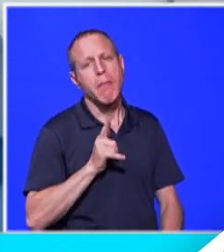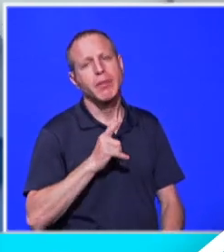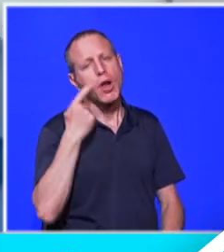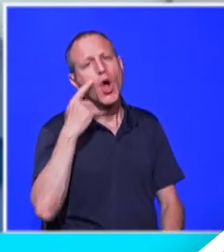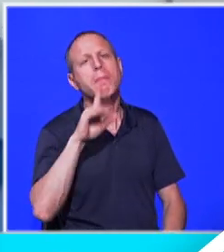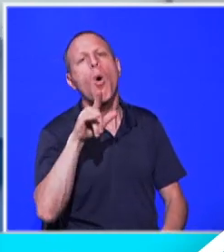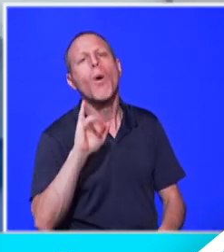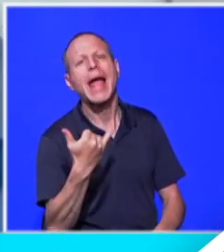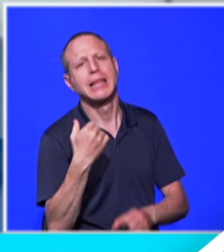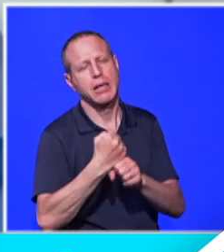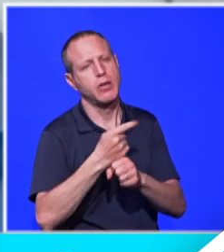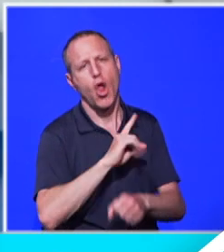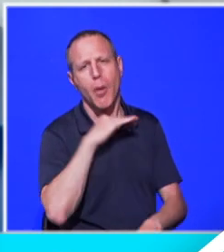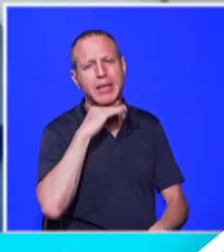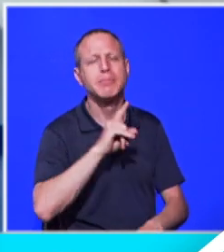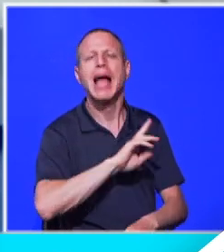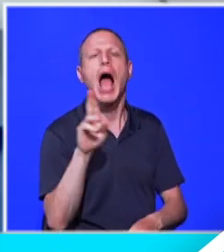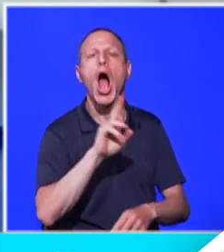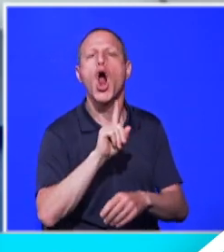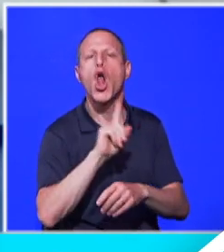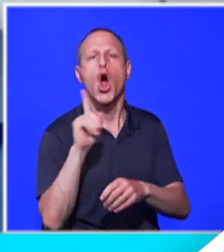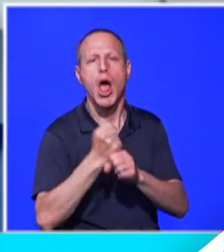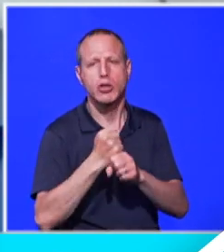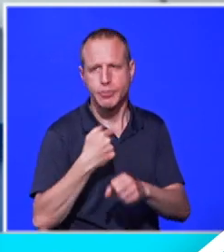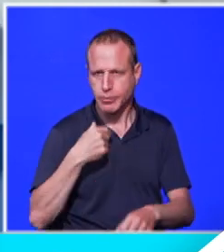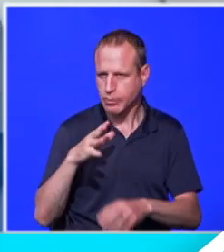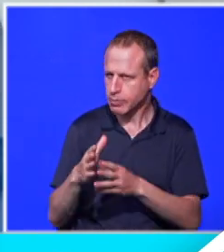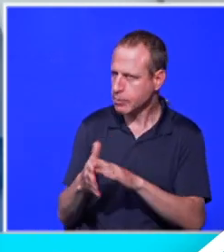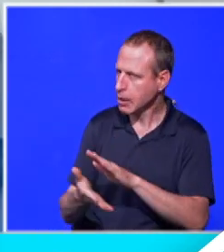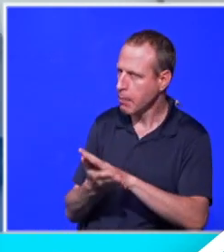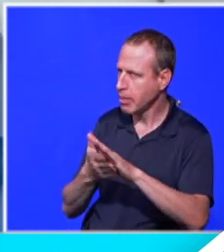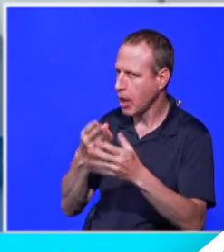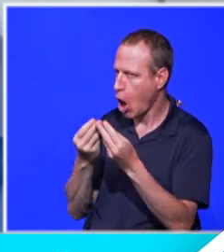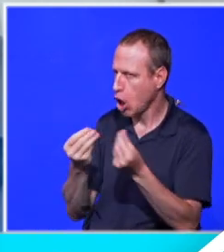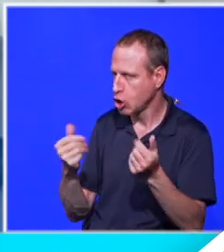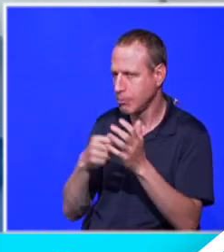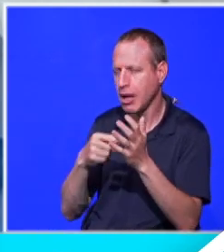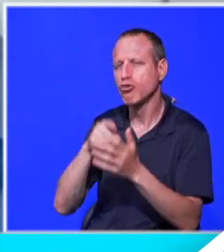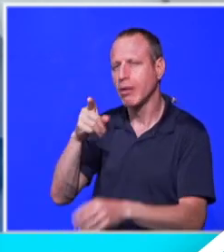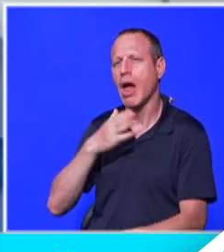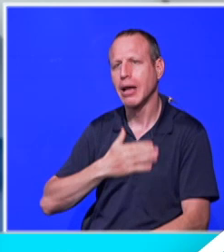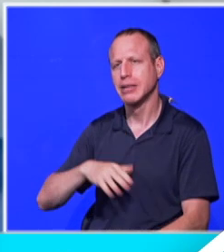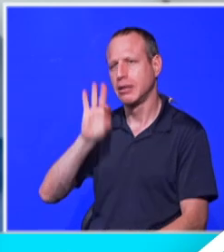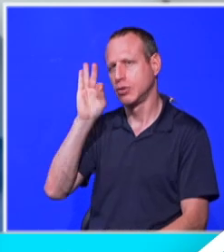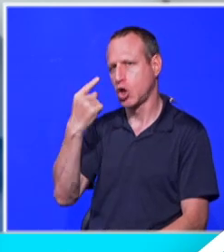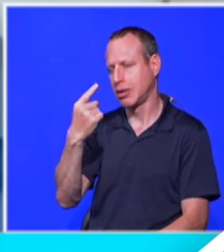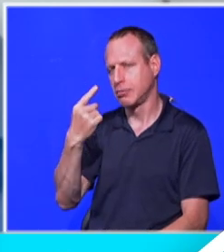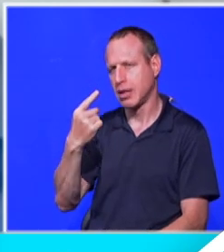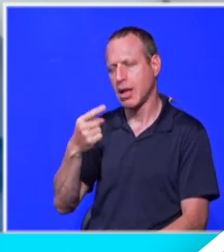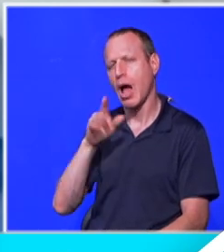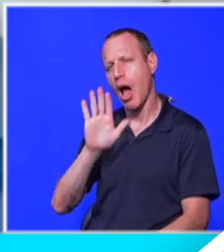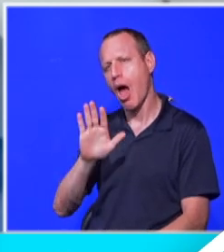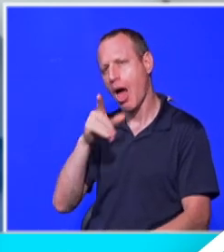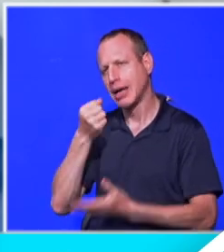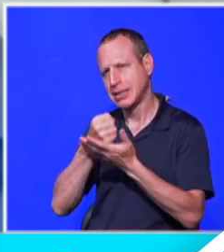כן יעשה, כי זה לא מספיק רק לא לעשות שטויות, אני מתחיל לחשוב, לעשות דברים חשובים. מכיוון שאתה רצית למצוא את עצמך, זה היה, כך